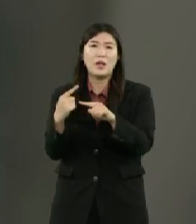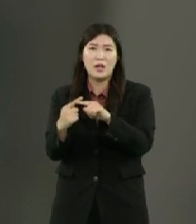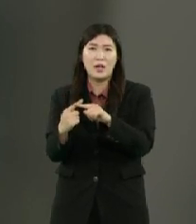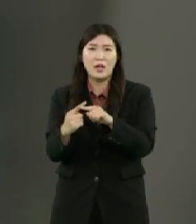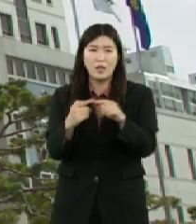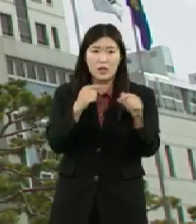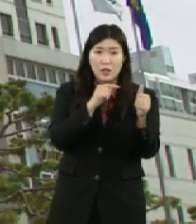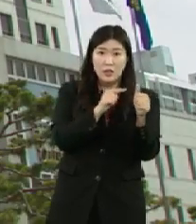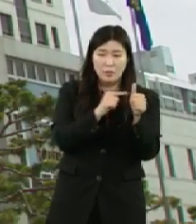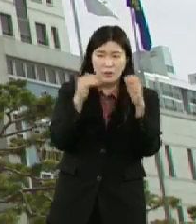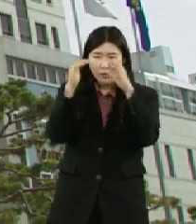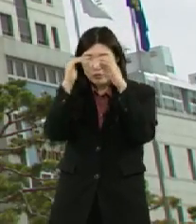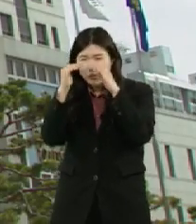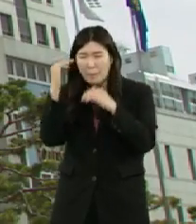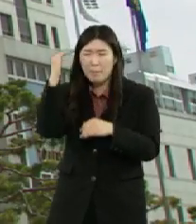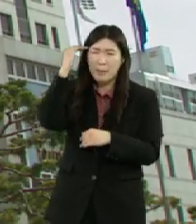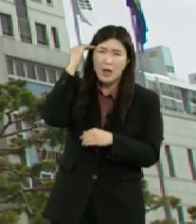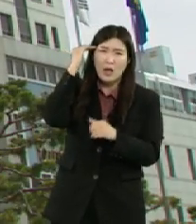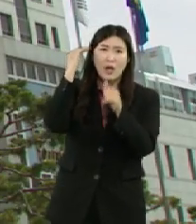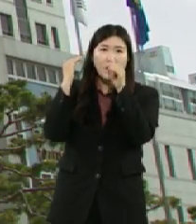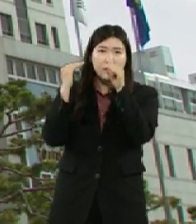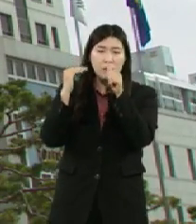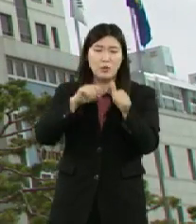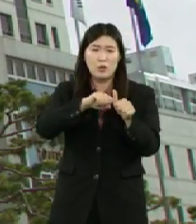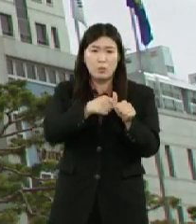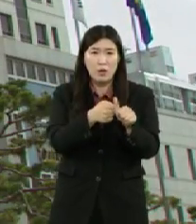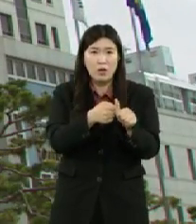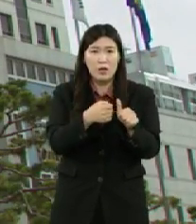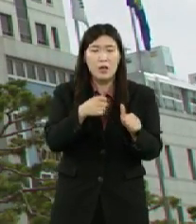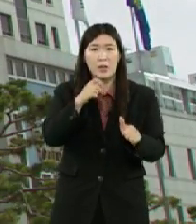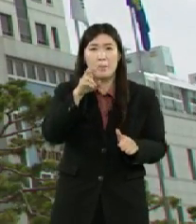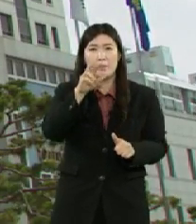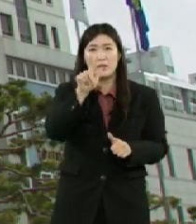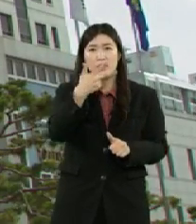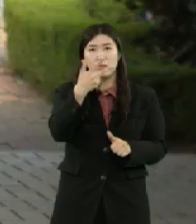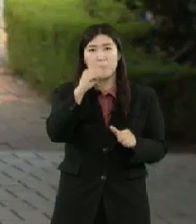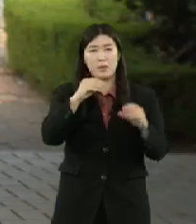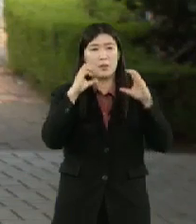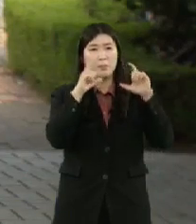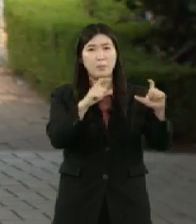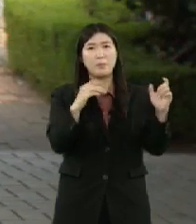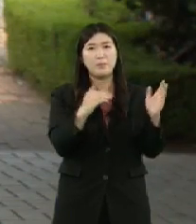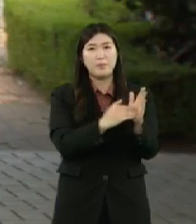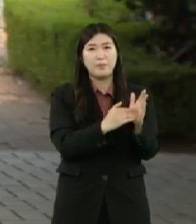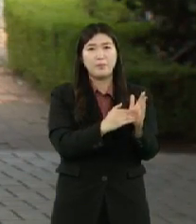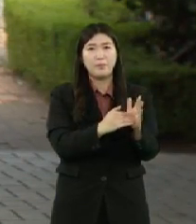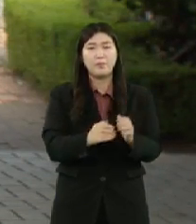a 씨가 죽어 평온을 심각하게 침해했다 며 벌금 700만 원을 선고했습니다